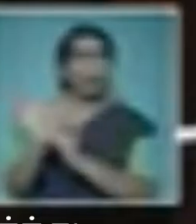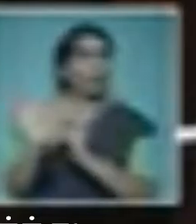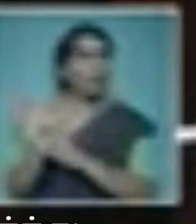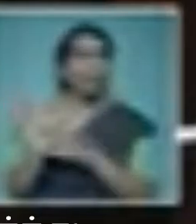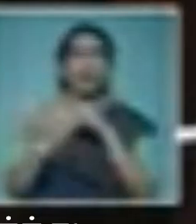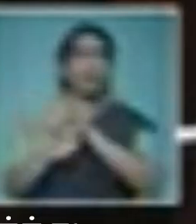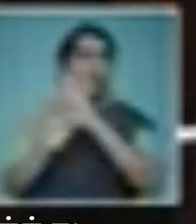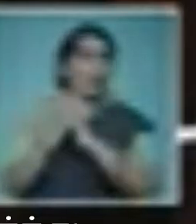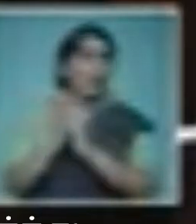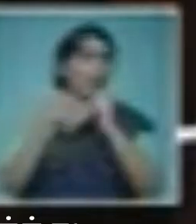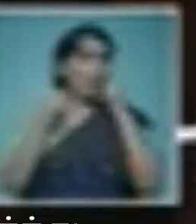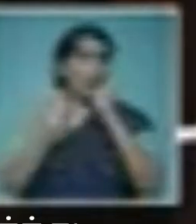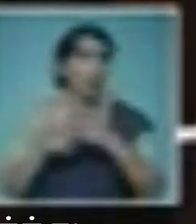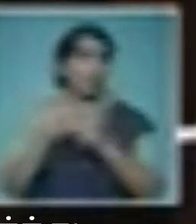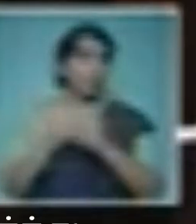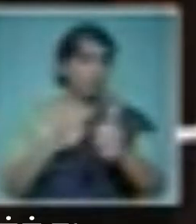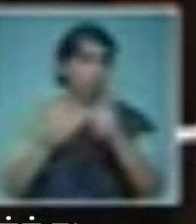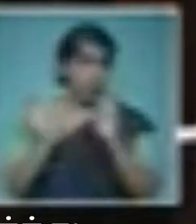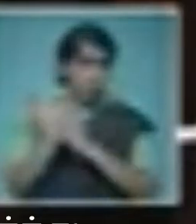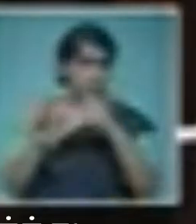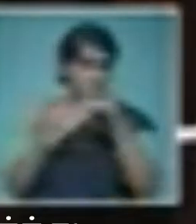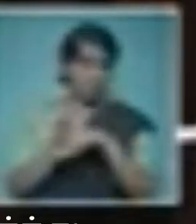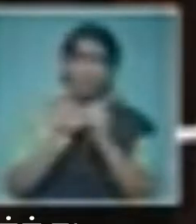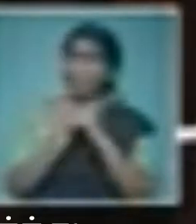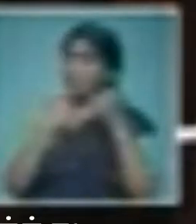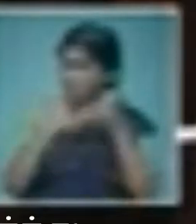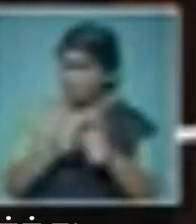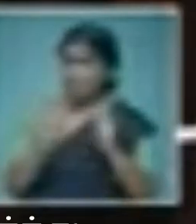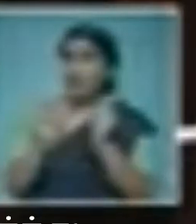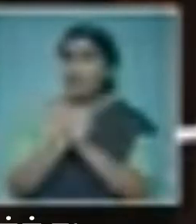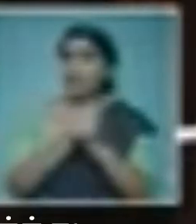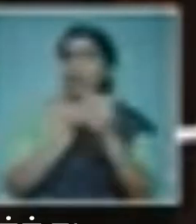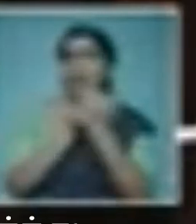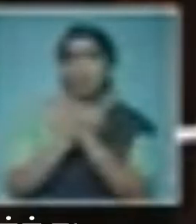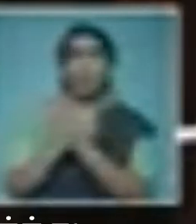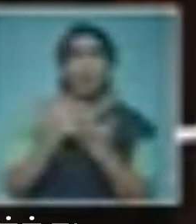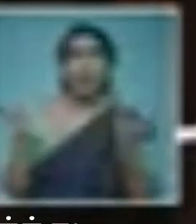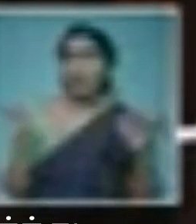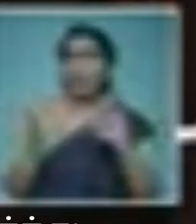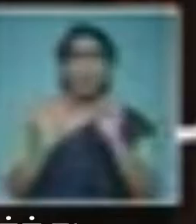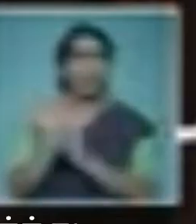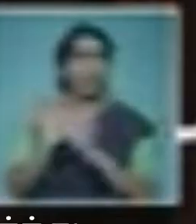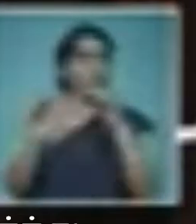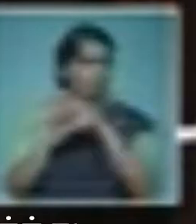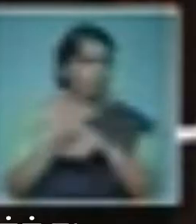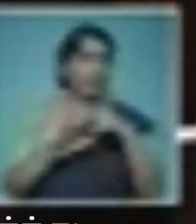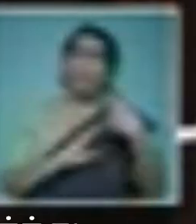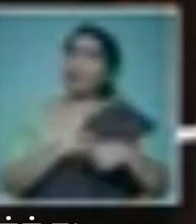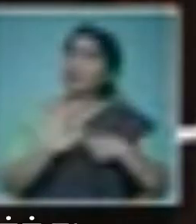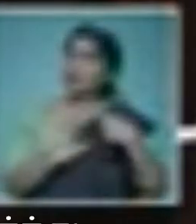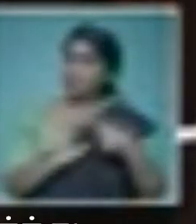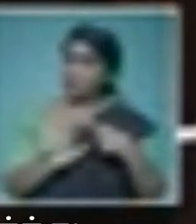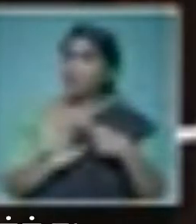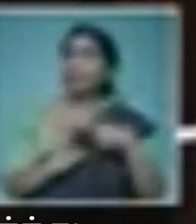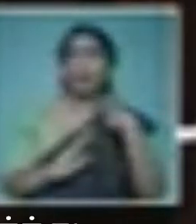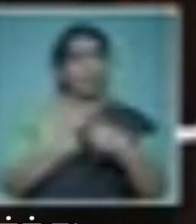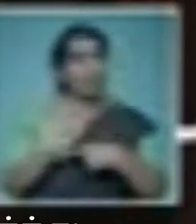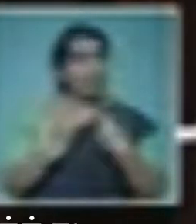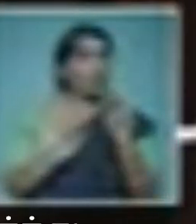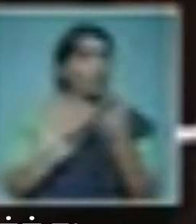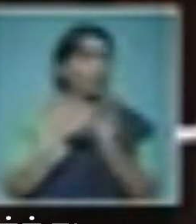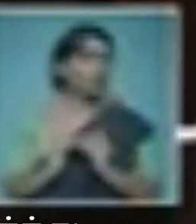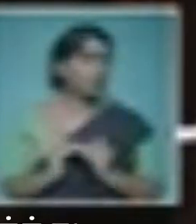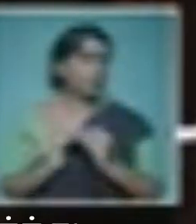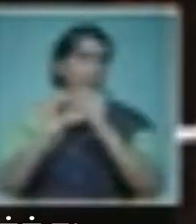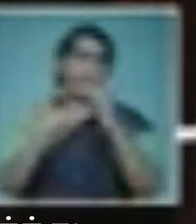ayillila hari aakarayata sidu weida nadda me committee walin sidu wena weda piliwala mokadda me committee haraha lankawa me aarthike goda